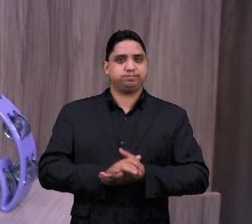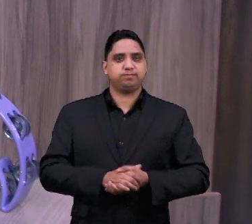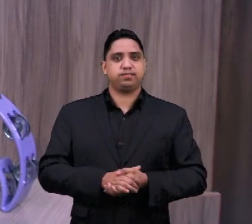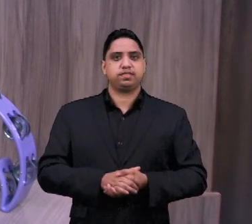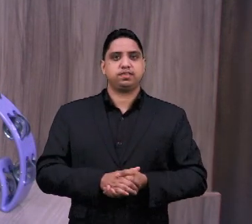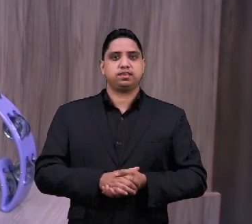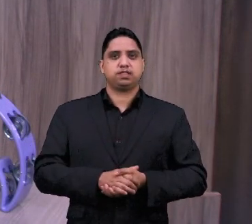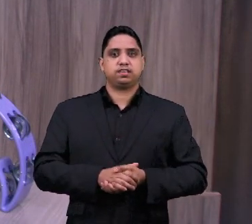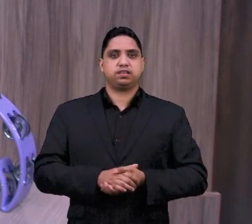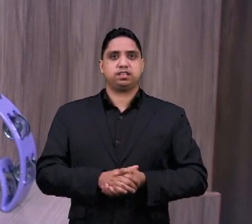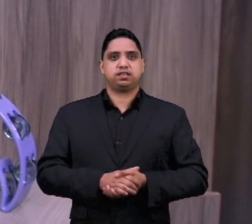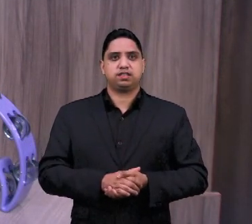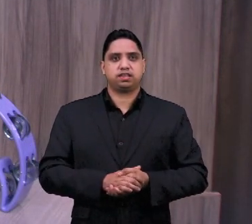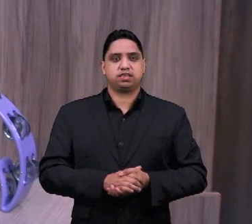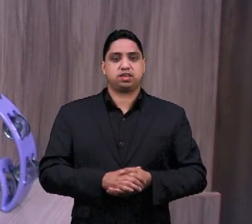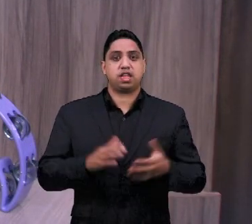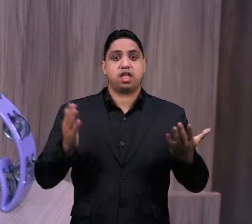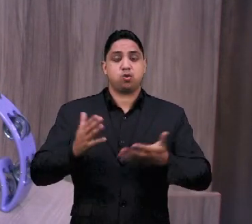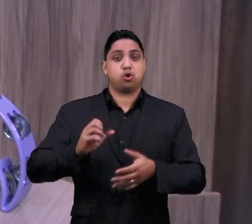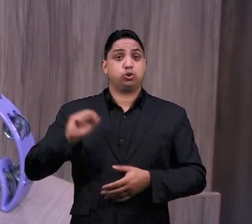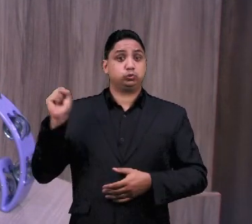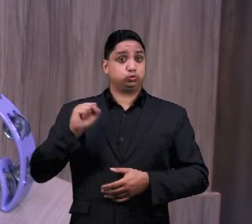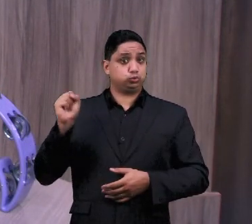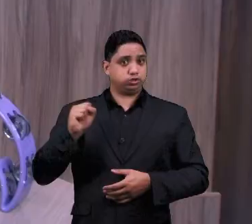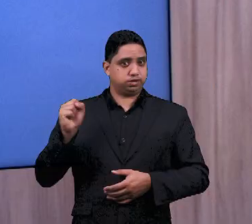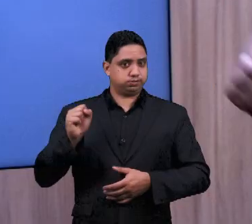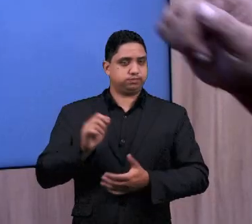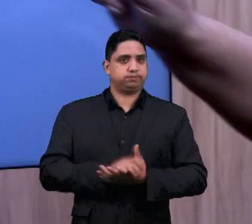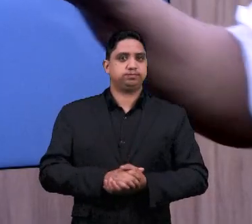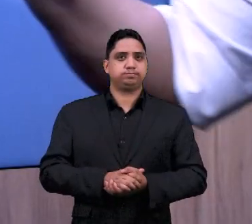maintenant, nous allons voir au choucalho.